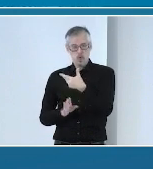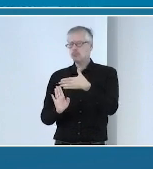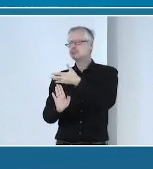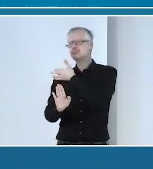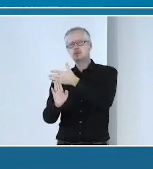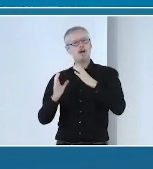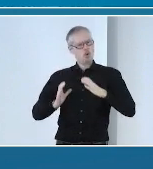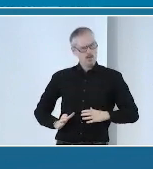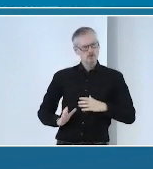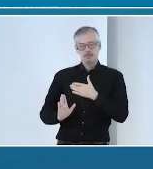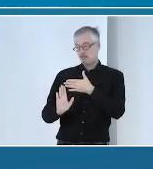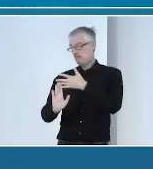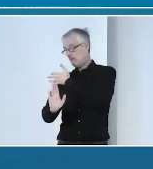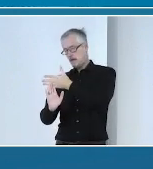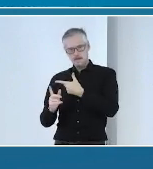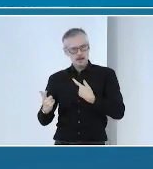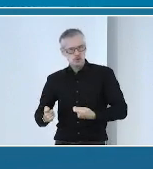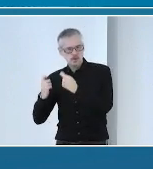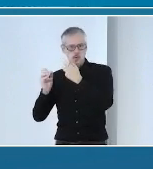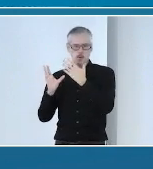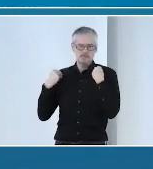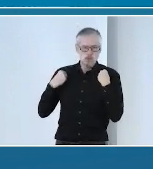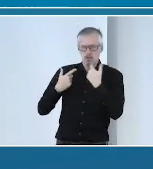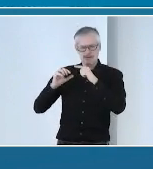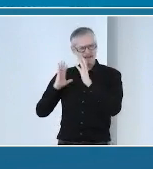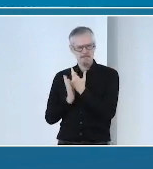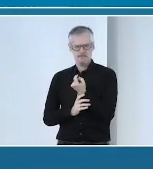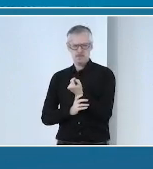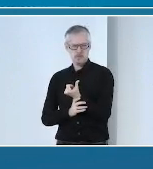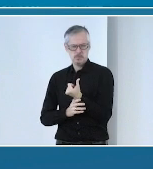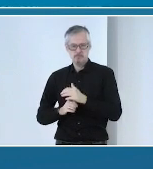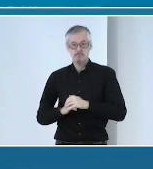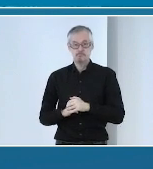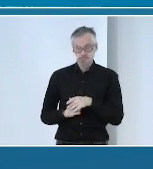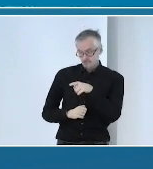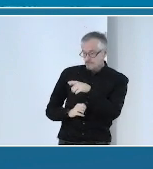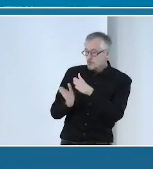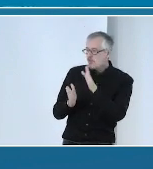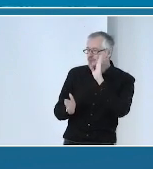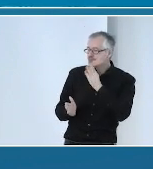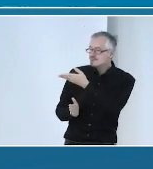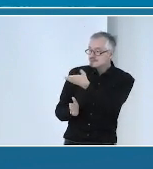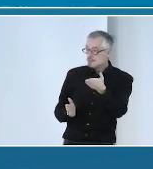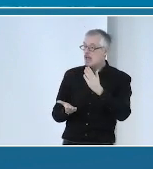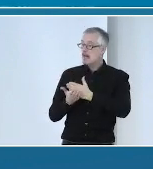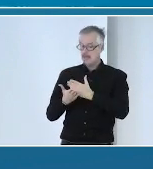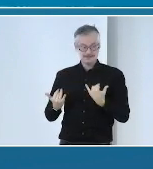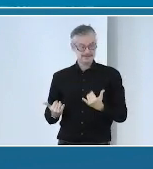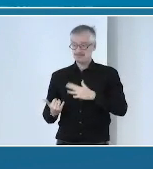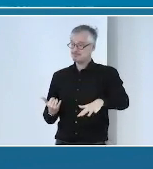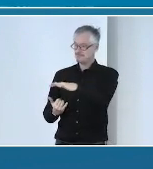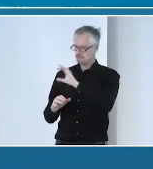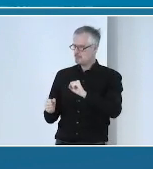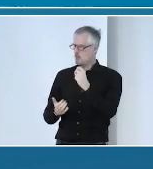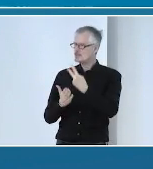Et quand je les ai rencontrés, je me suis rendu compte que, par exemple, si on leur demandait de dessiner leur classe,